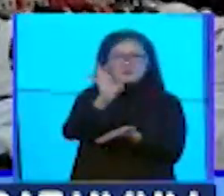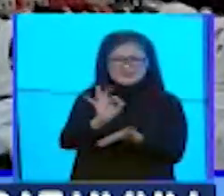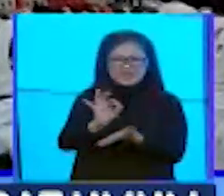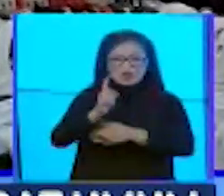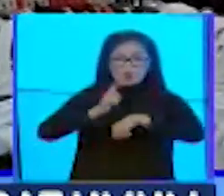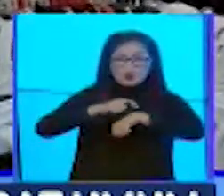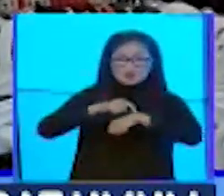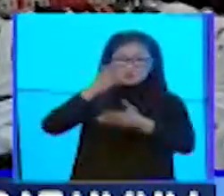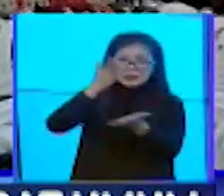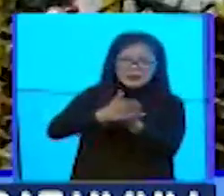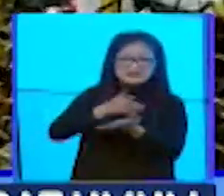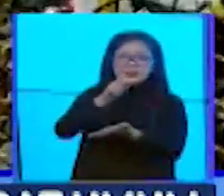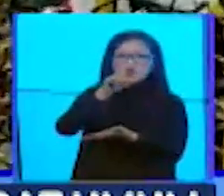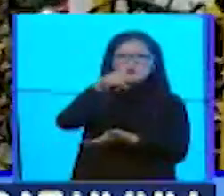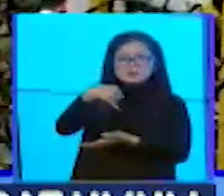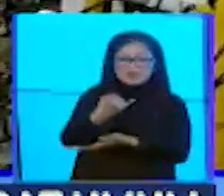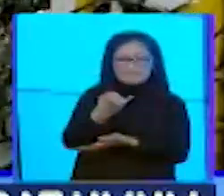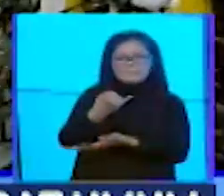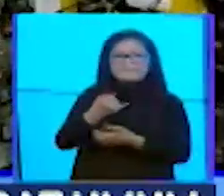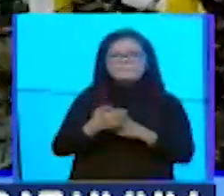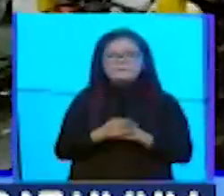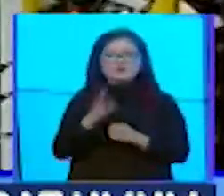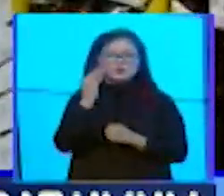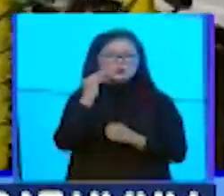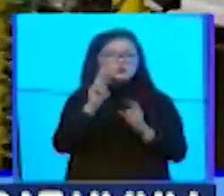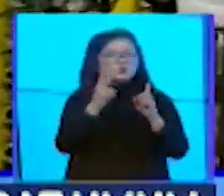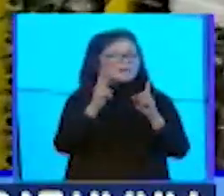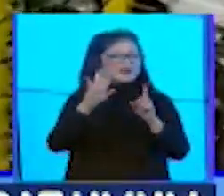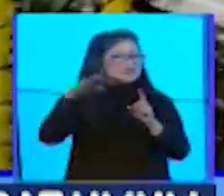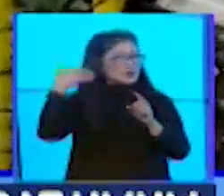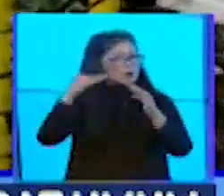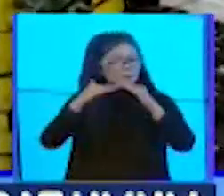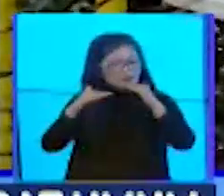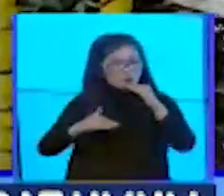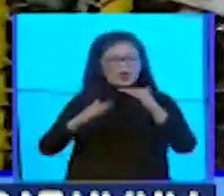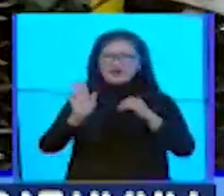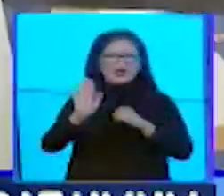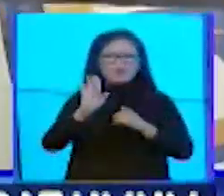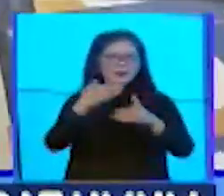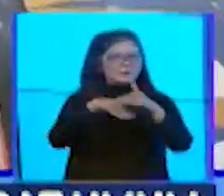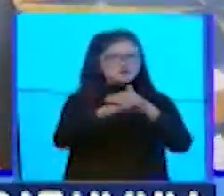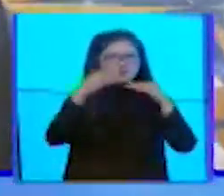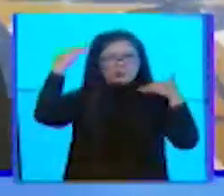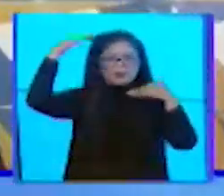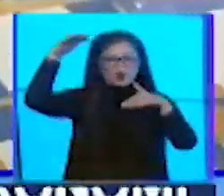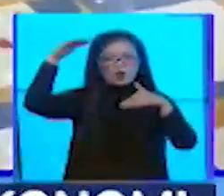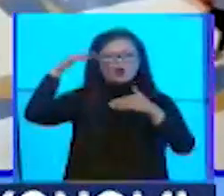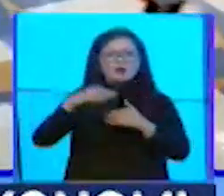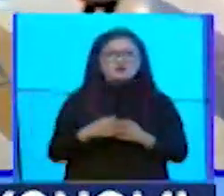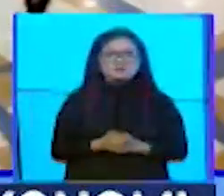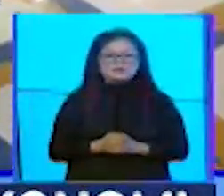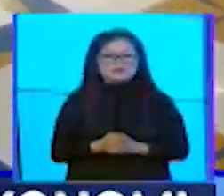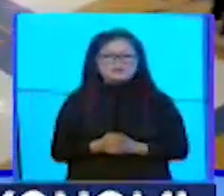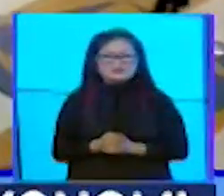usia kurang dari 12 tahun masih belum diperbolehkan untuk masuk ke pusat perbelanjaan. Betul. Yang mana pada akhirnya, pada setiap akhir pekan itu kan biasanya